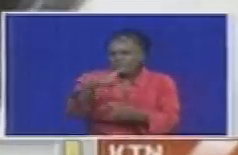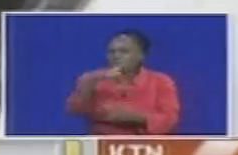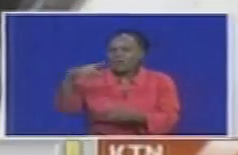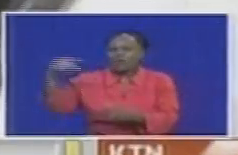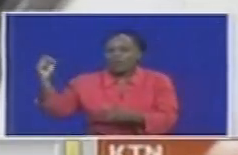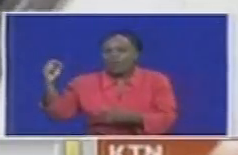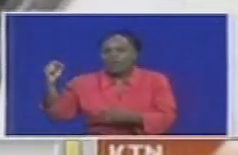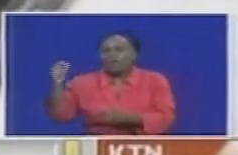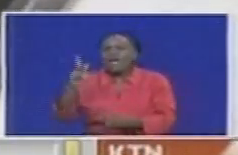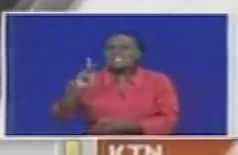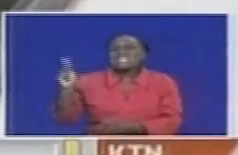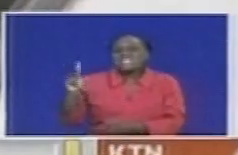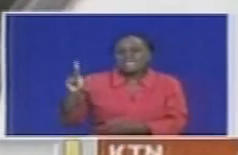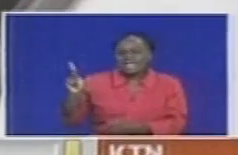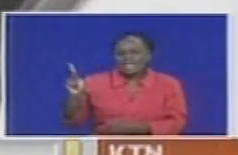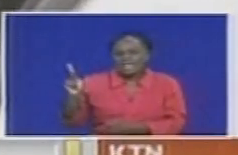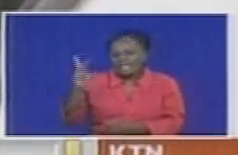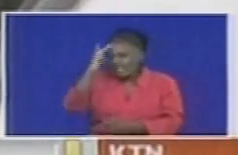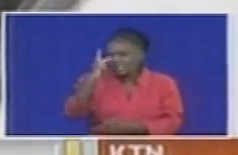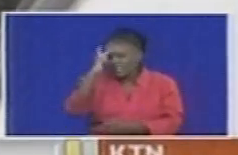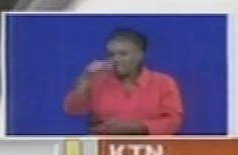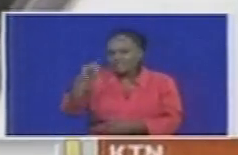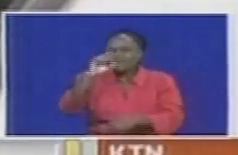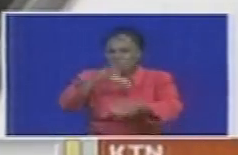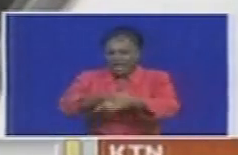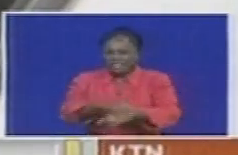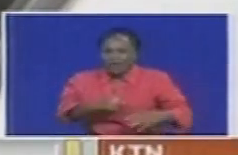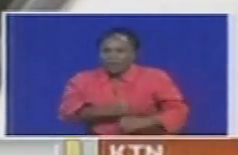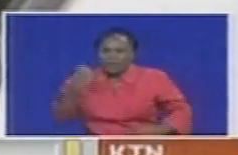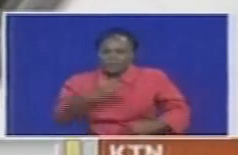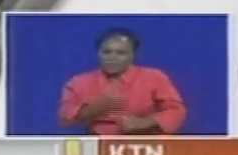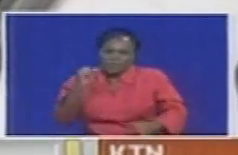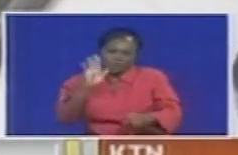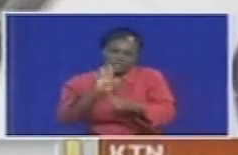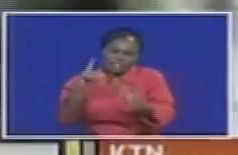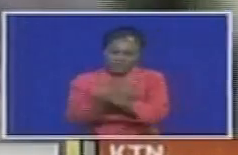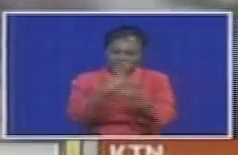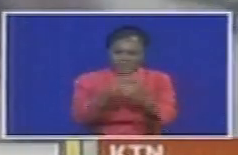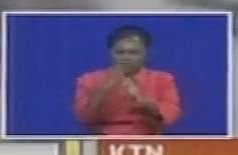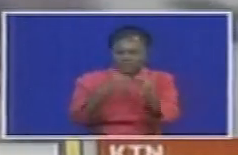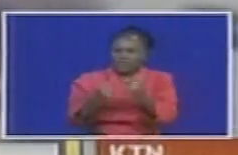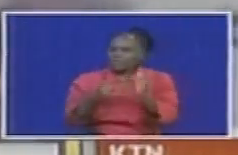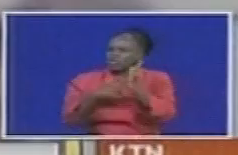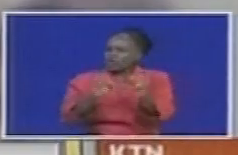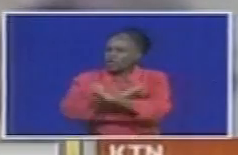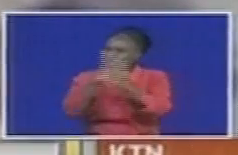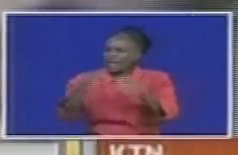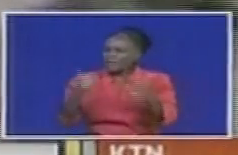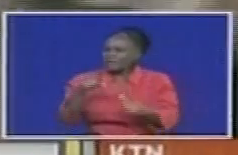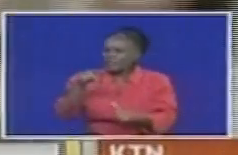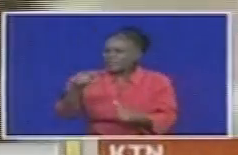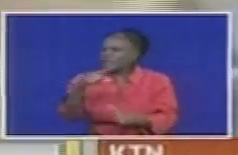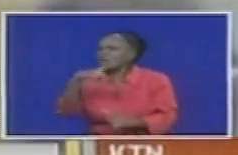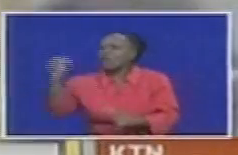upande wa Kitengela. Polisi walifanikiwa kupata silaha katika gari hilo, japo haijabainika kikamilifu walikokuwa